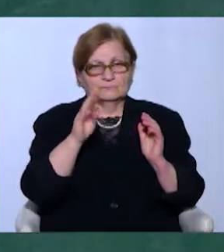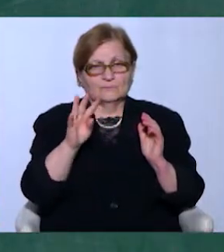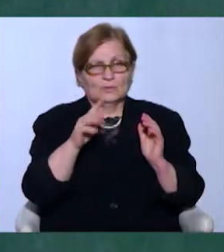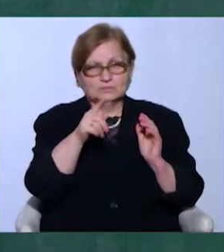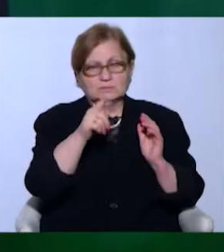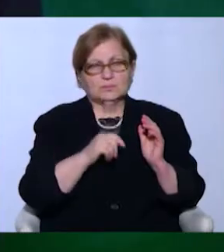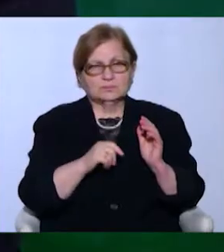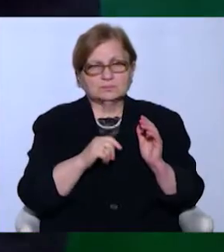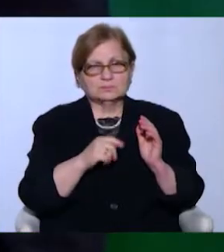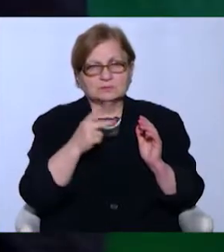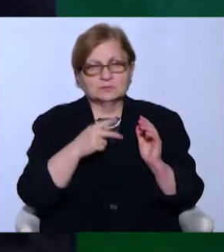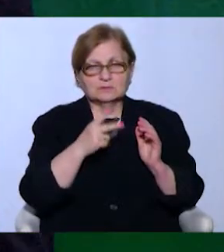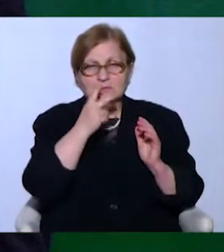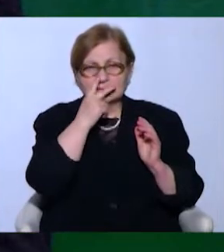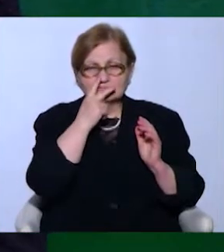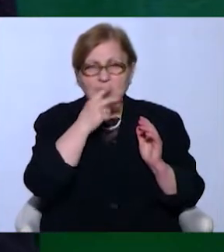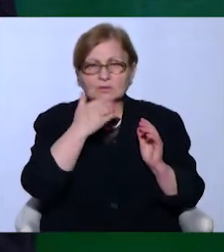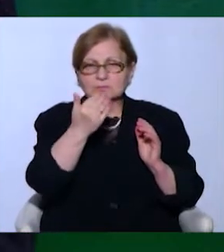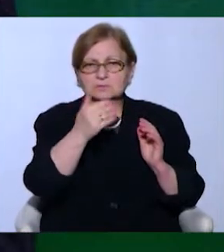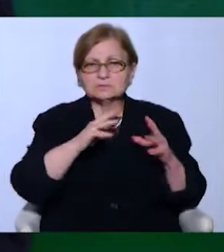24-ის. მოდი ვნახოთ საერთო